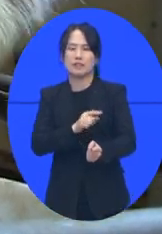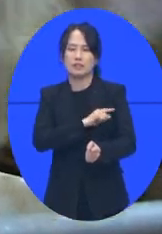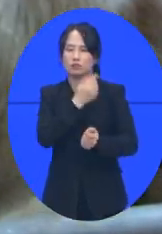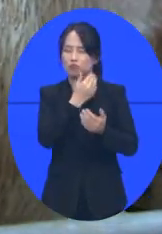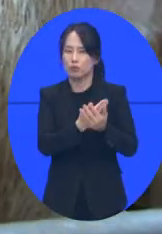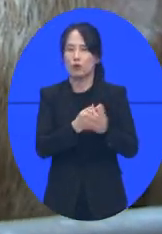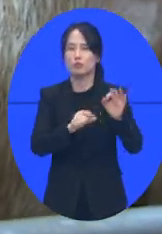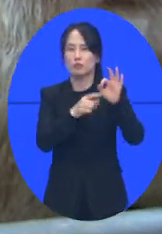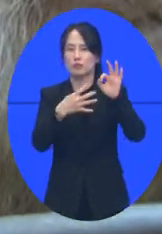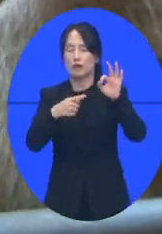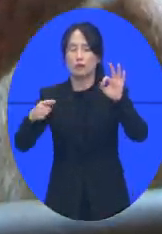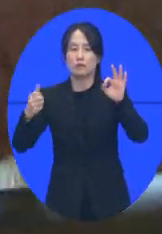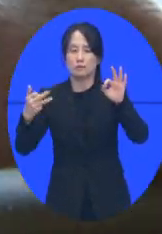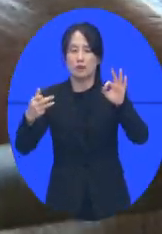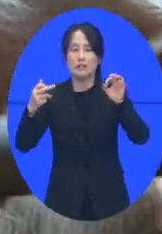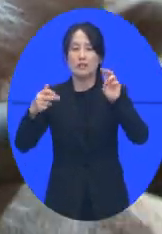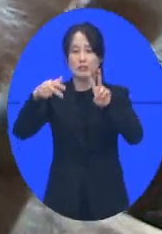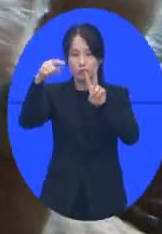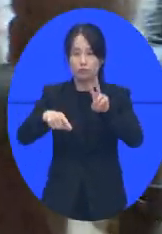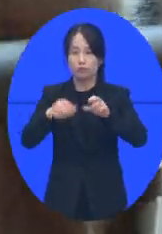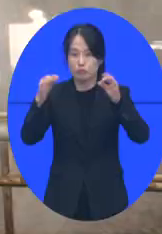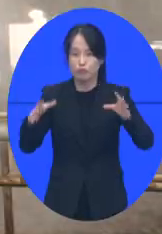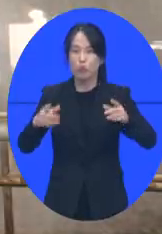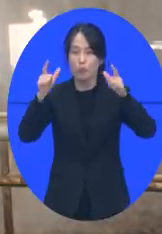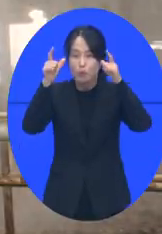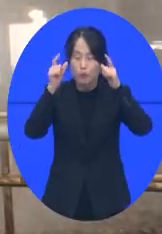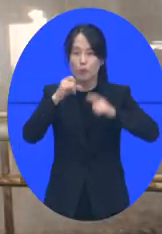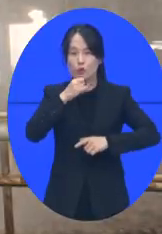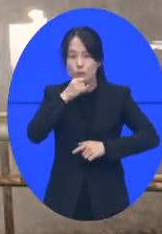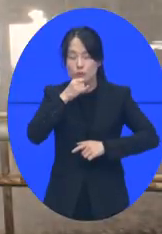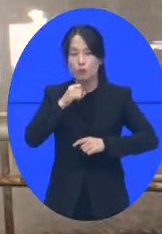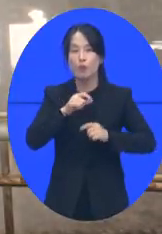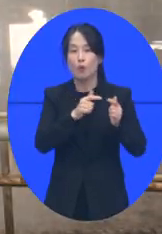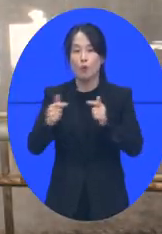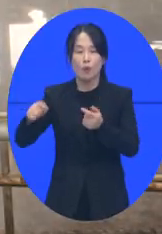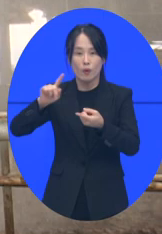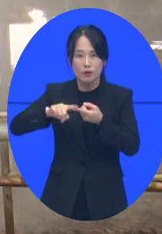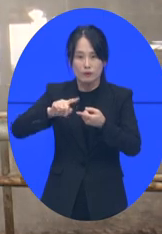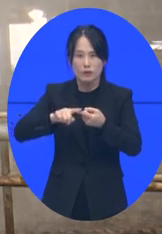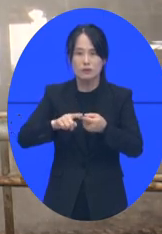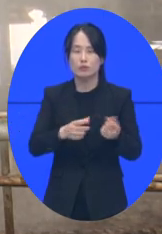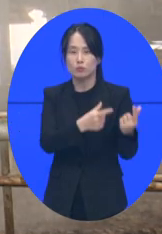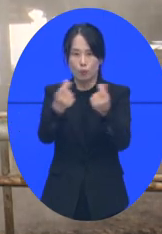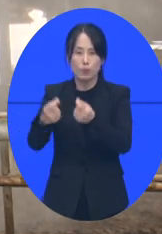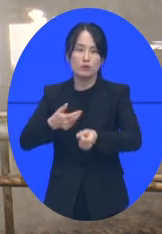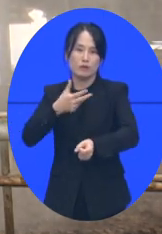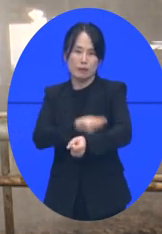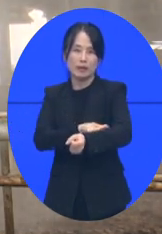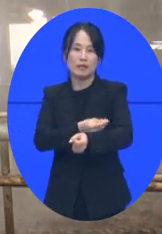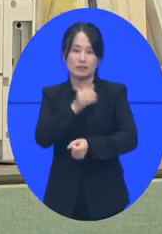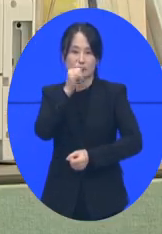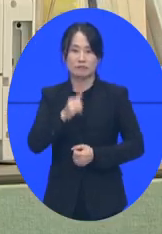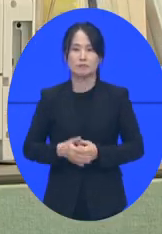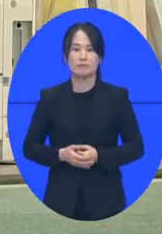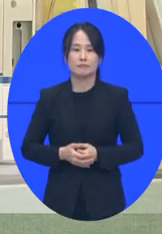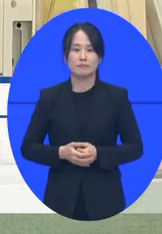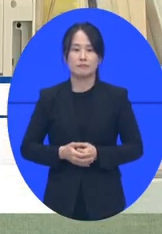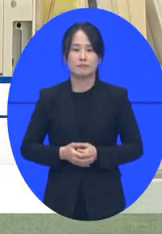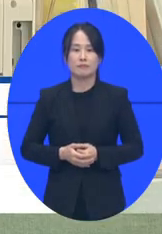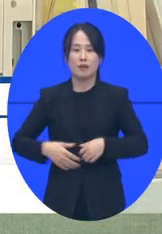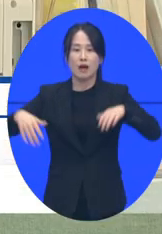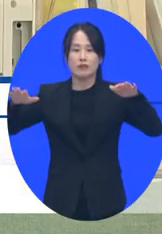10월 4일부터 18일까지 2주간 소 염소 등 우제류 농가 대상 일제 예방 접종을 실시합니다